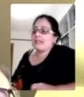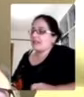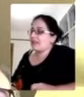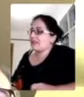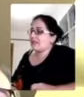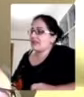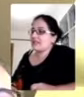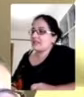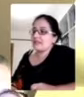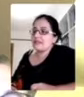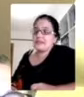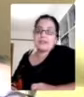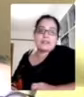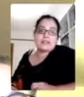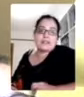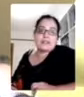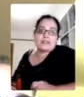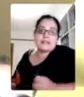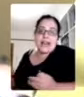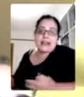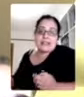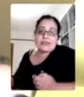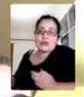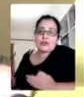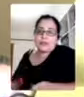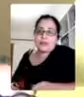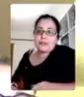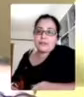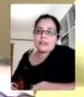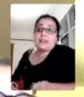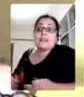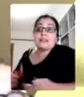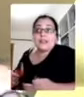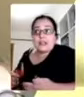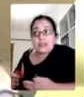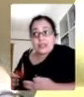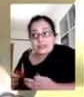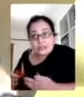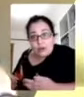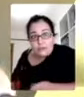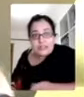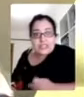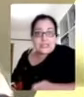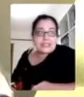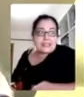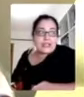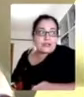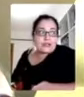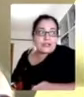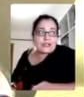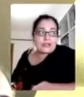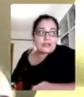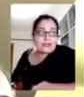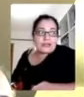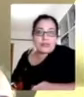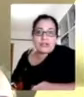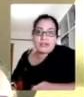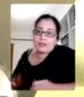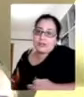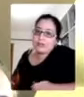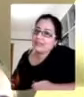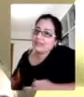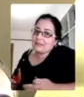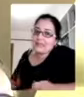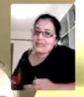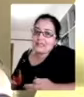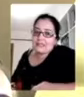İnşallah keyif almışsınızdır. Herkesi çok öpüyorum. 15 Nisan'dan sonra görüşmek üzere